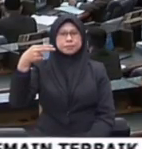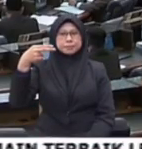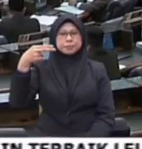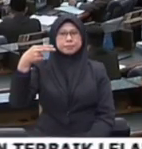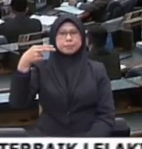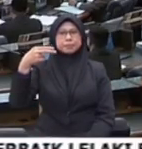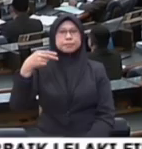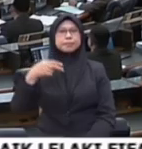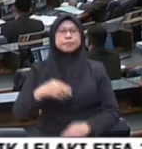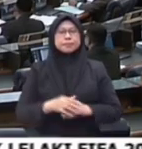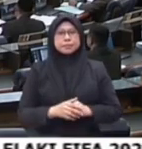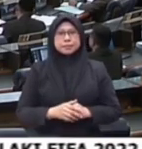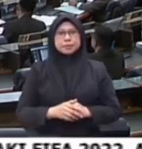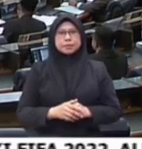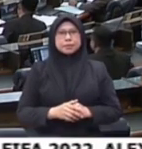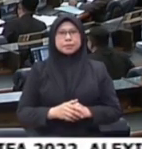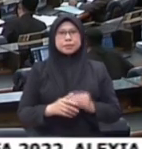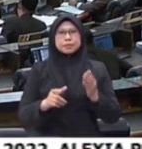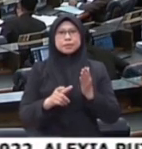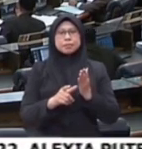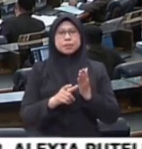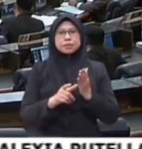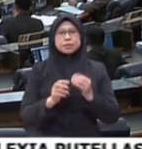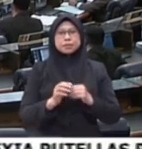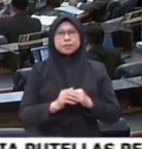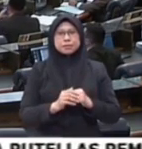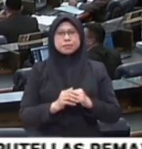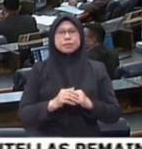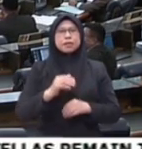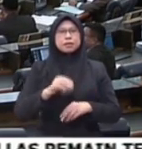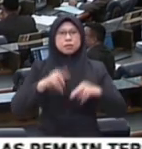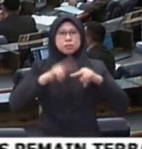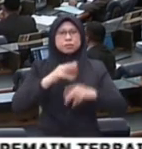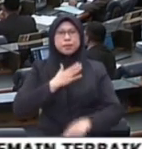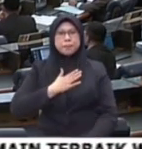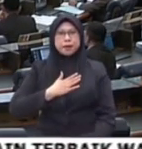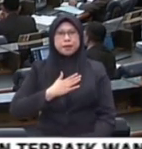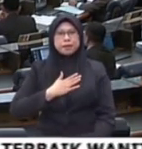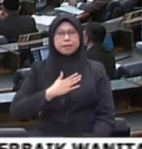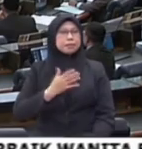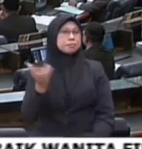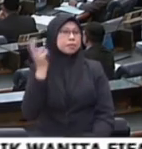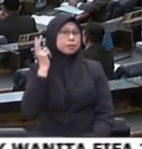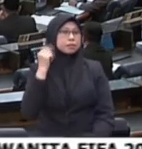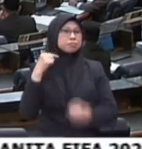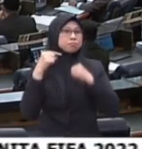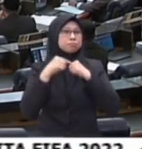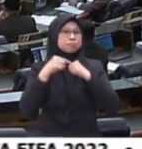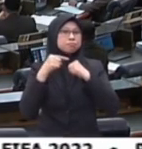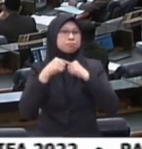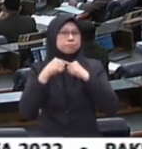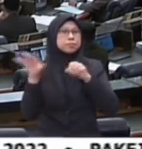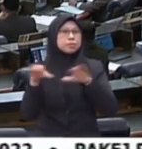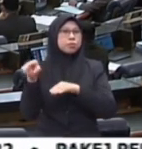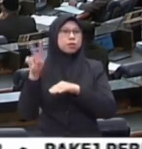Timbalan Speaker. Terima kasih, Tuan. Timbalan Speaker. Saya agak duduk bersabar mendengar tuduhan yang telah pun dibuat